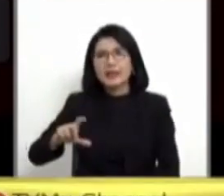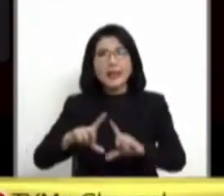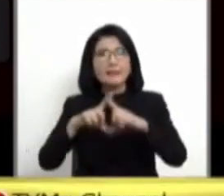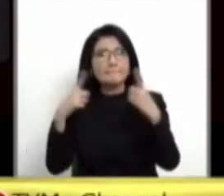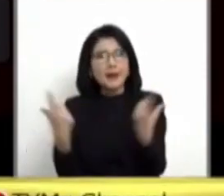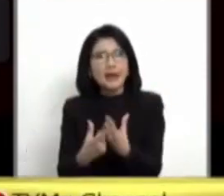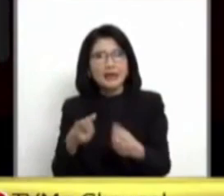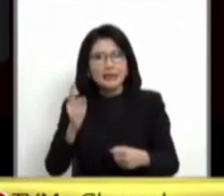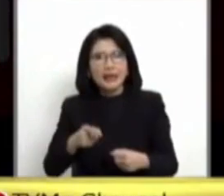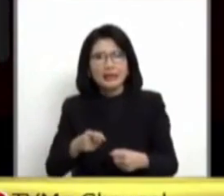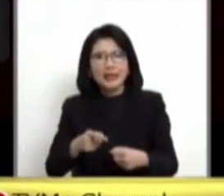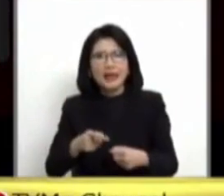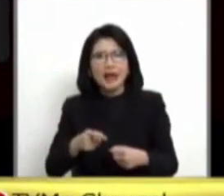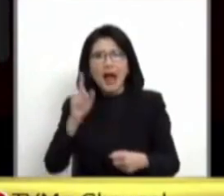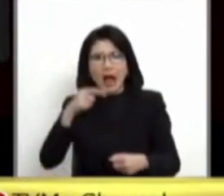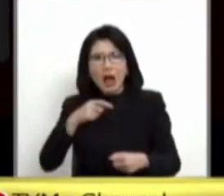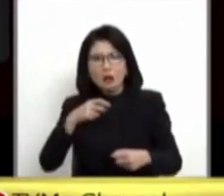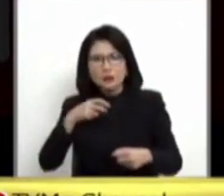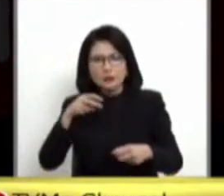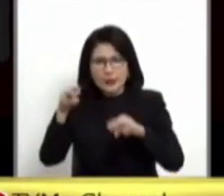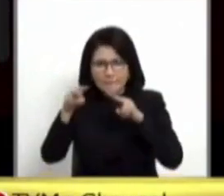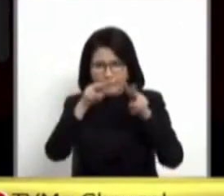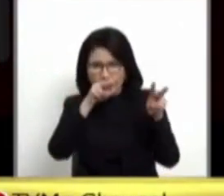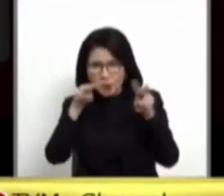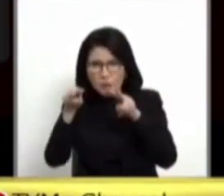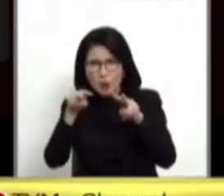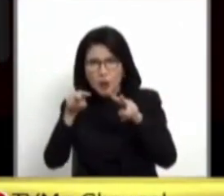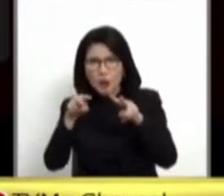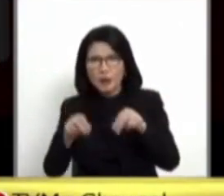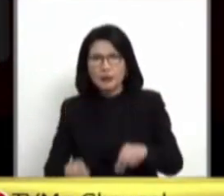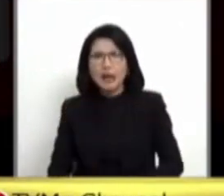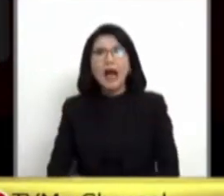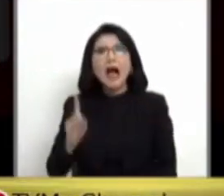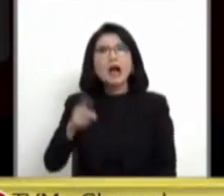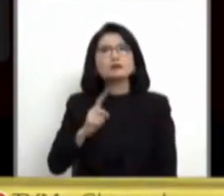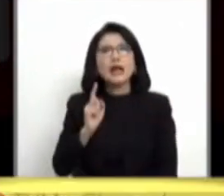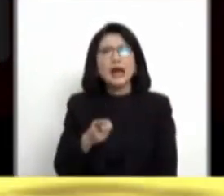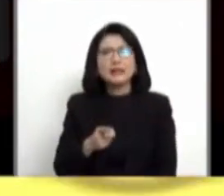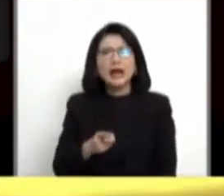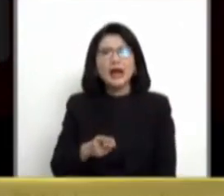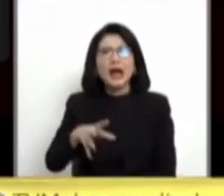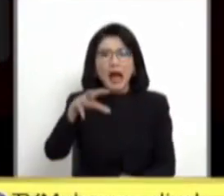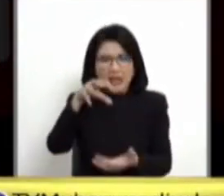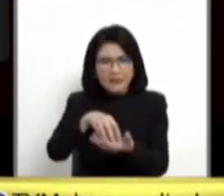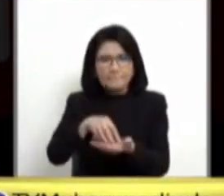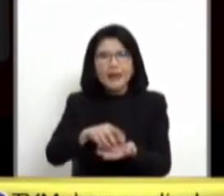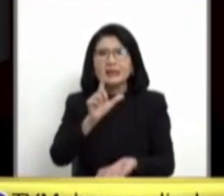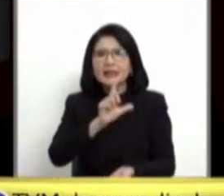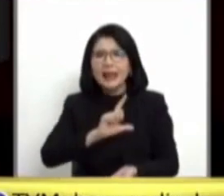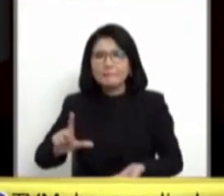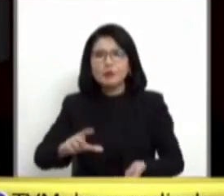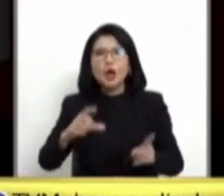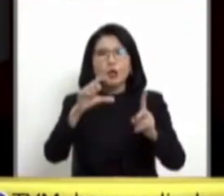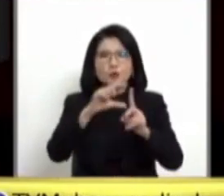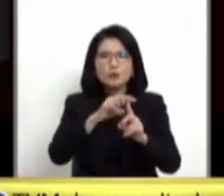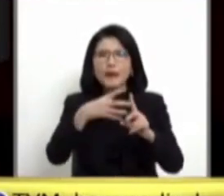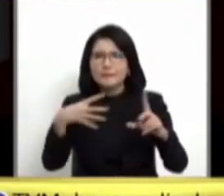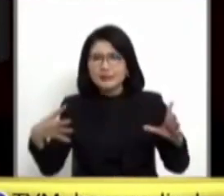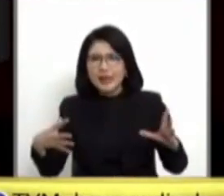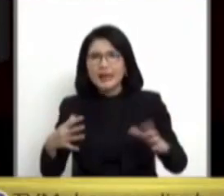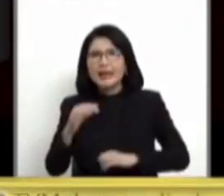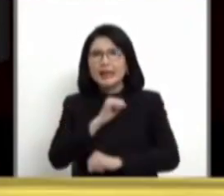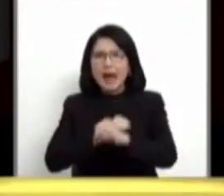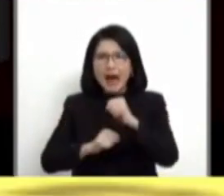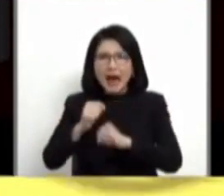yang ada itulah kontrol dilakukan kenapa saya bicara sampai mesti ada tempat melapor duta besar yang aktif